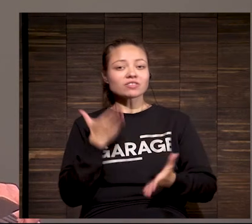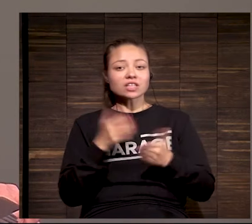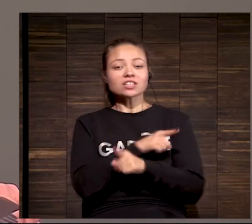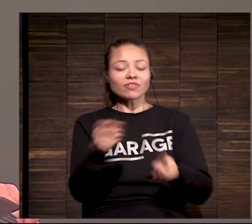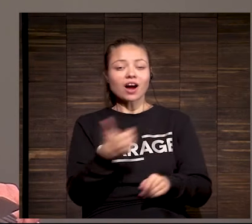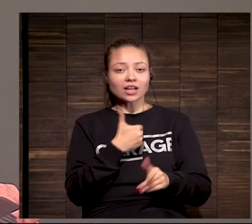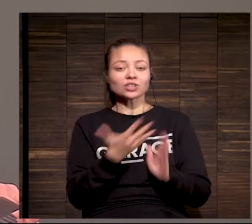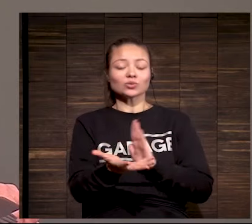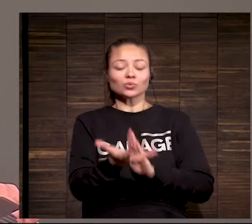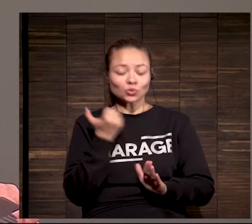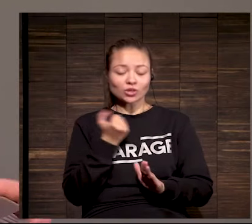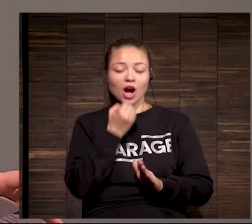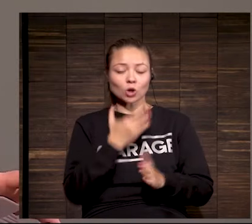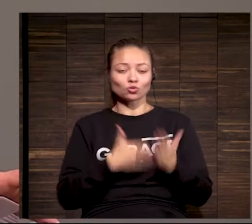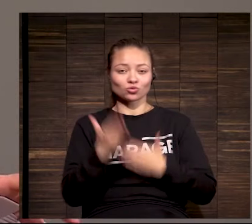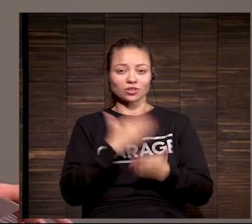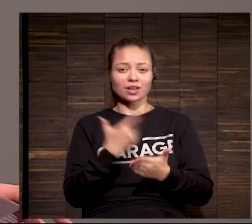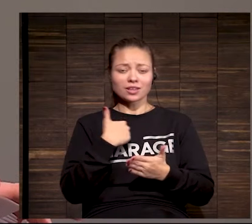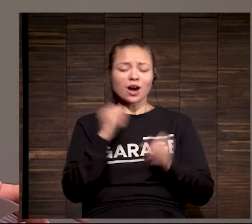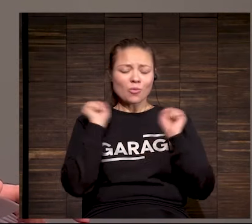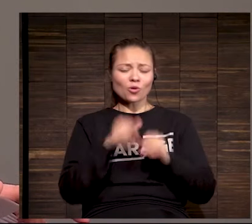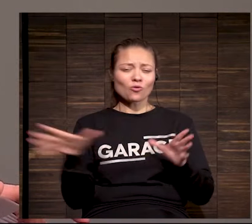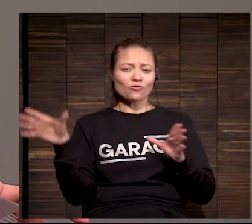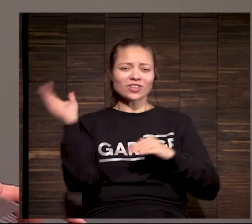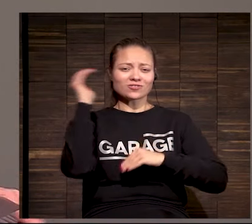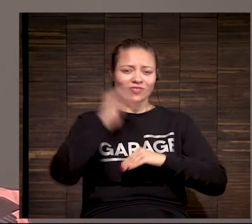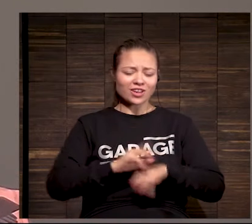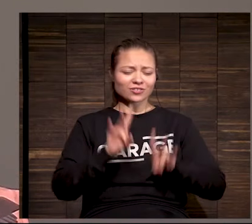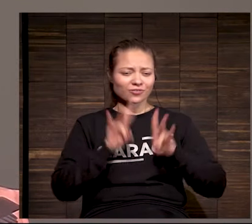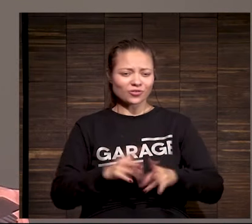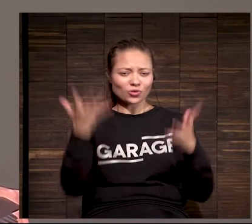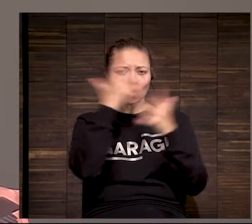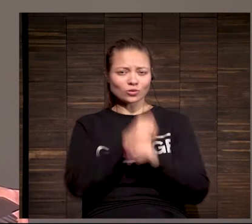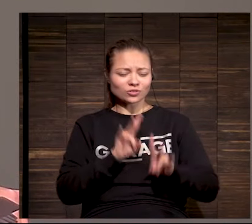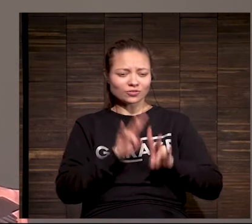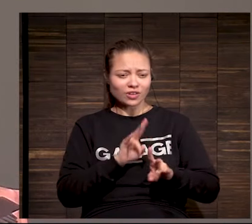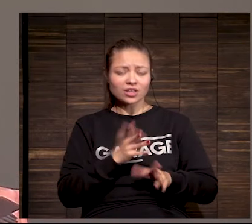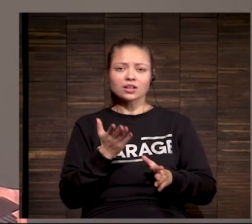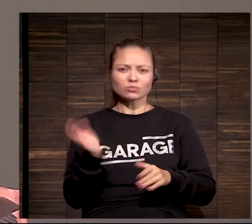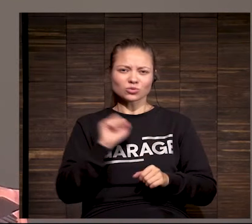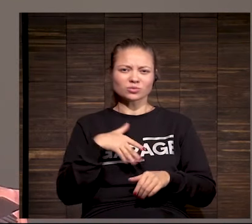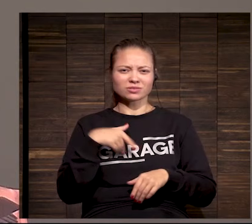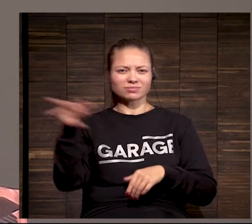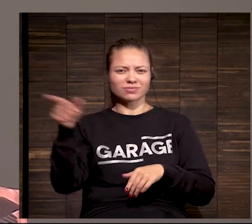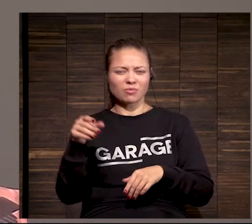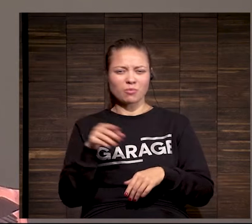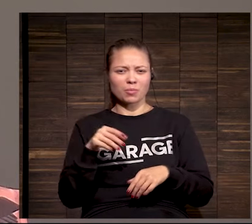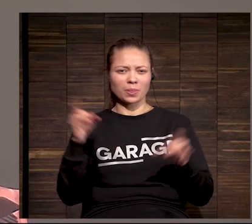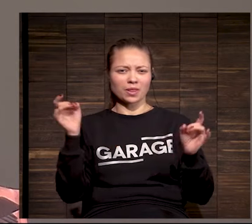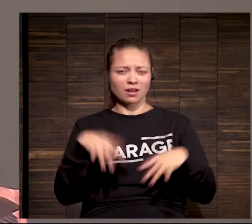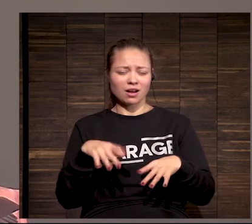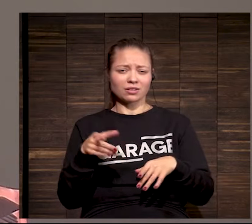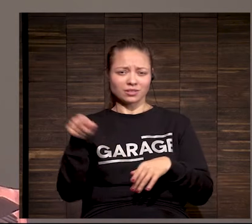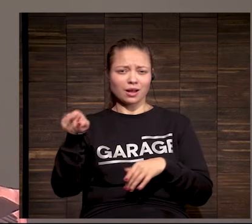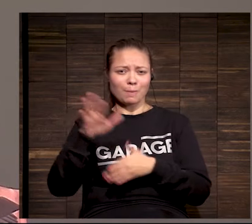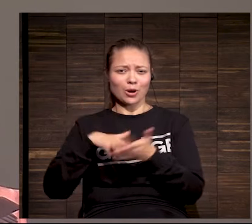хороший результат я хоть могу весь вечер оставаться всю ночь или потом в паб может лучше пойдем там продолжим